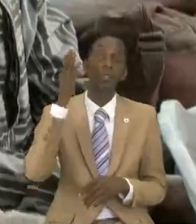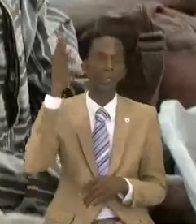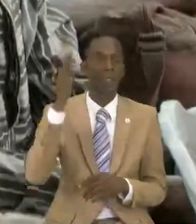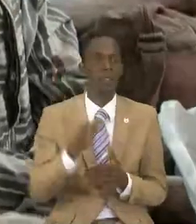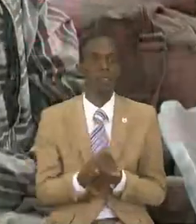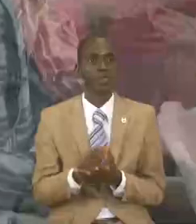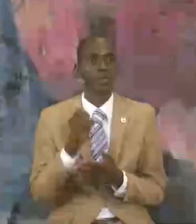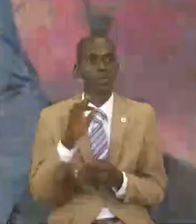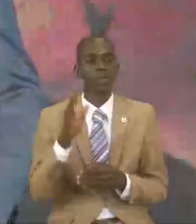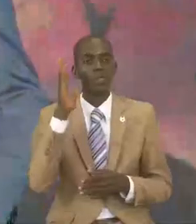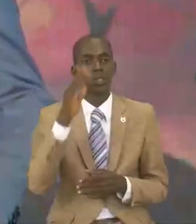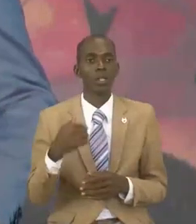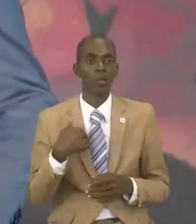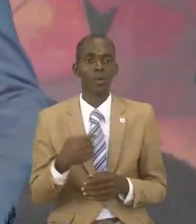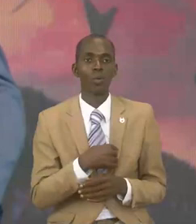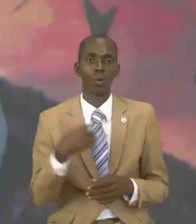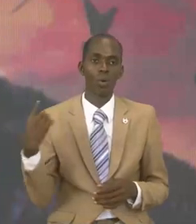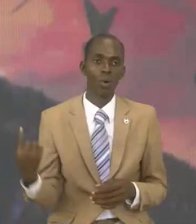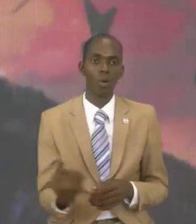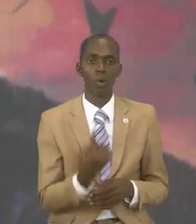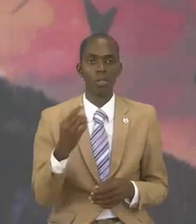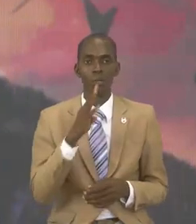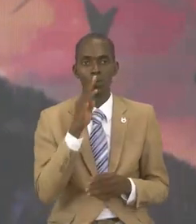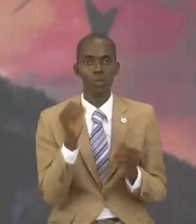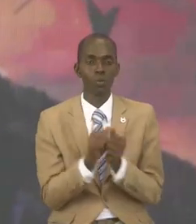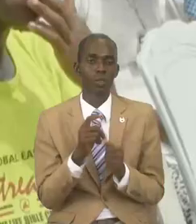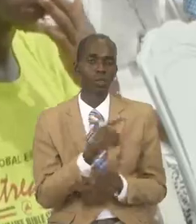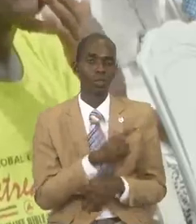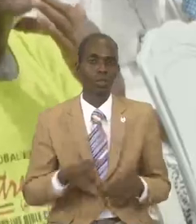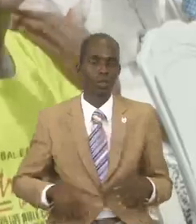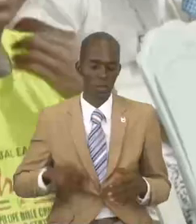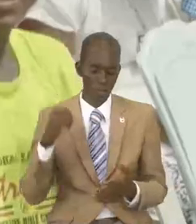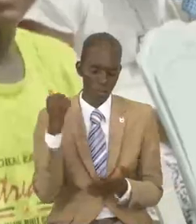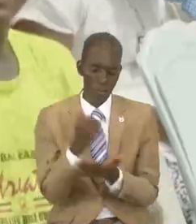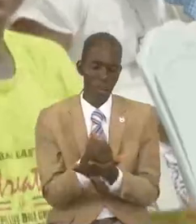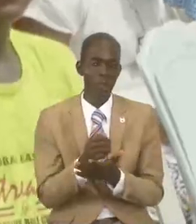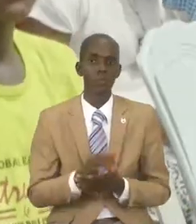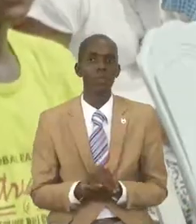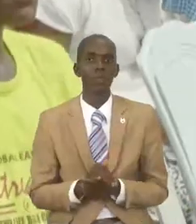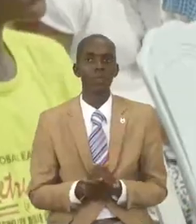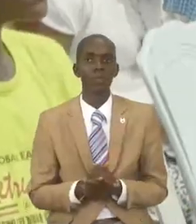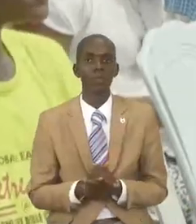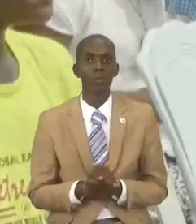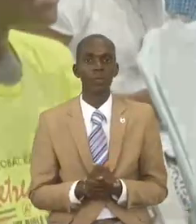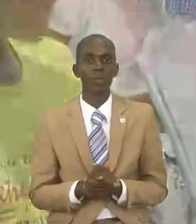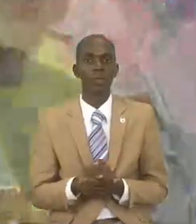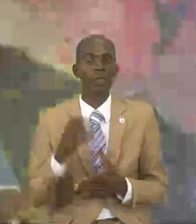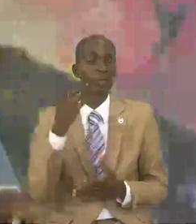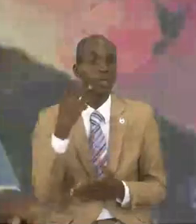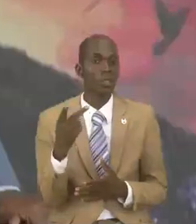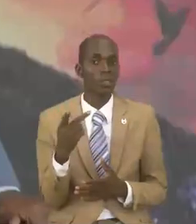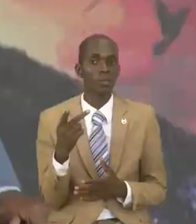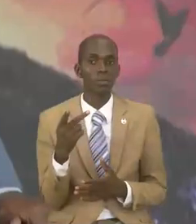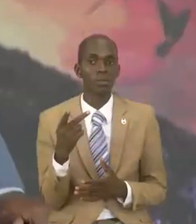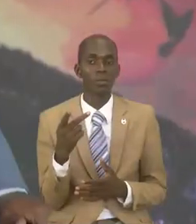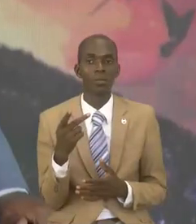et ainsi nous serons toujours avec le Seigneur. Amen. Voyons numéro 3